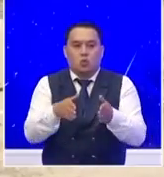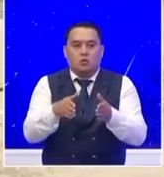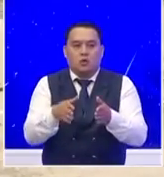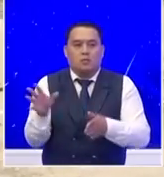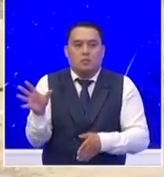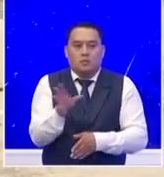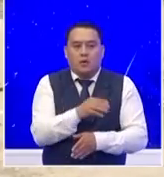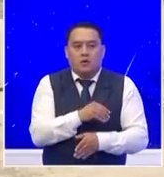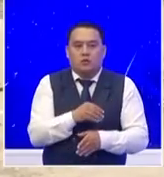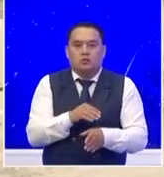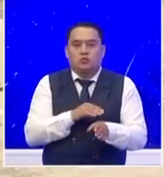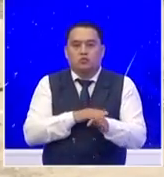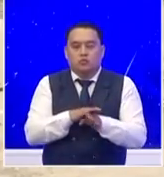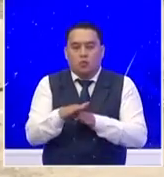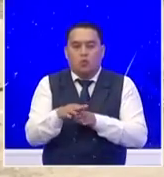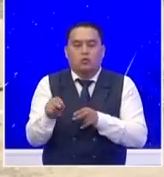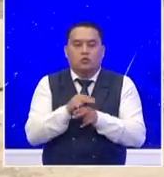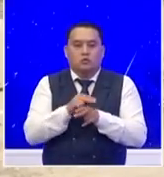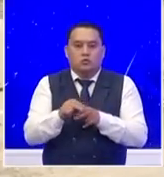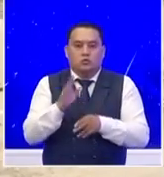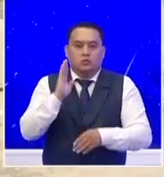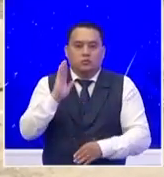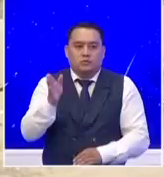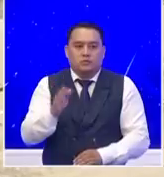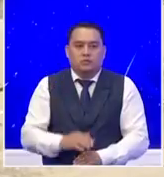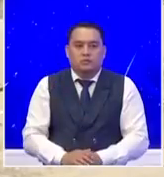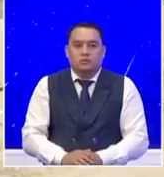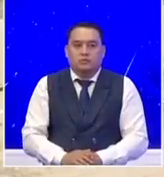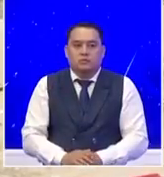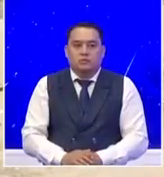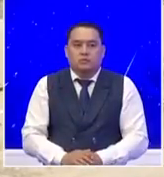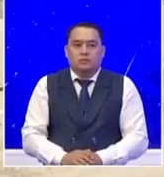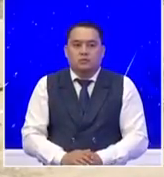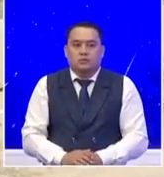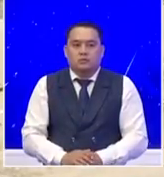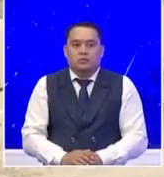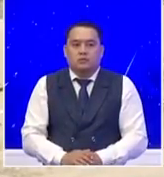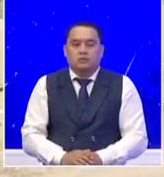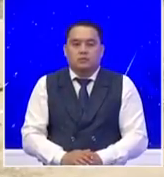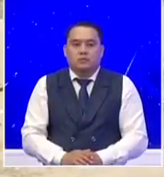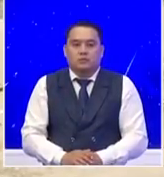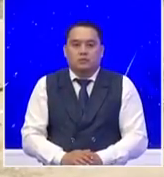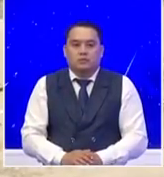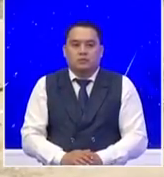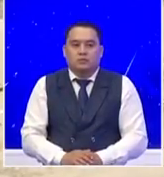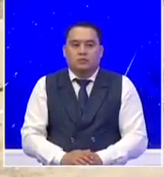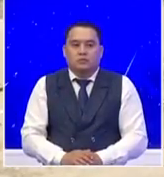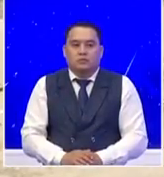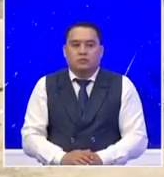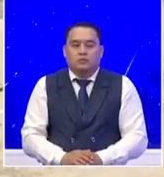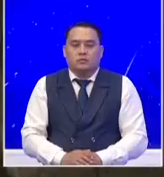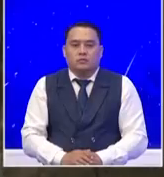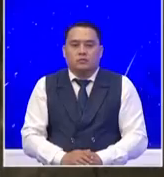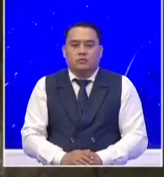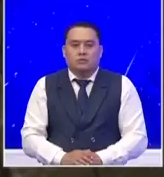жолдарының бәрі түгел күрделі жөндеуден осы жұмыспен қамту жол картасы 20-20 бағдарламасы бойынша аяқталып